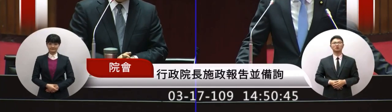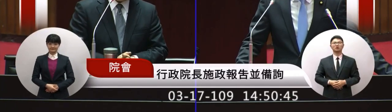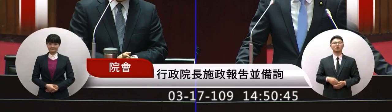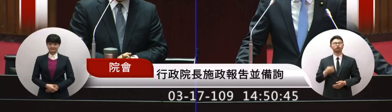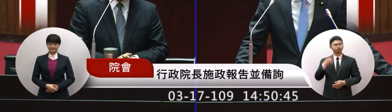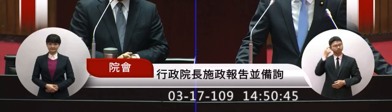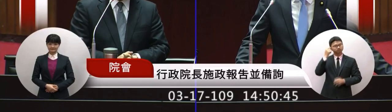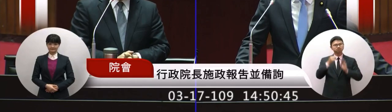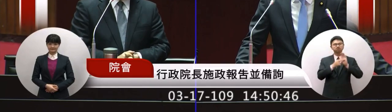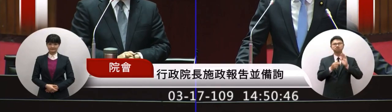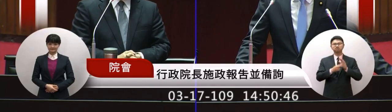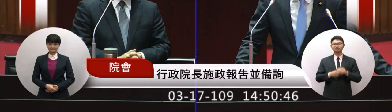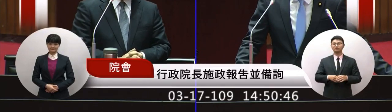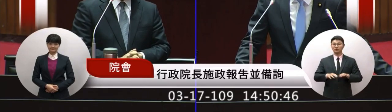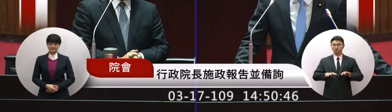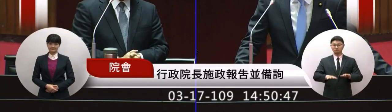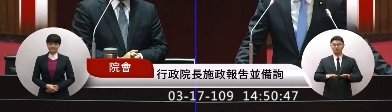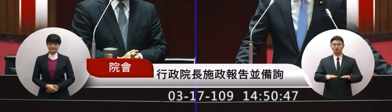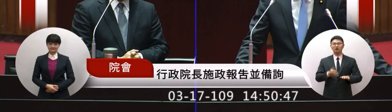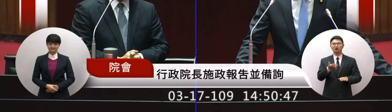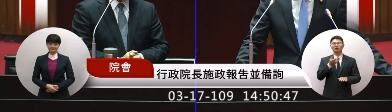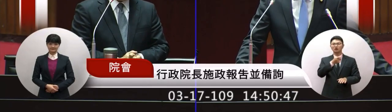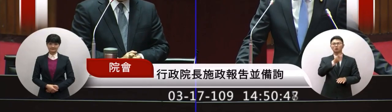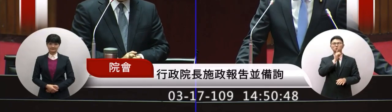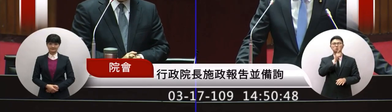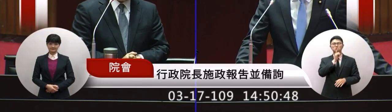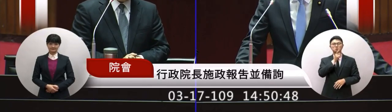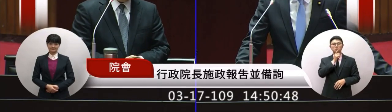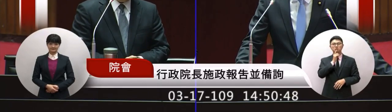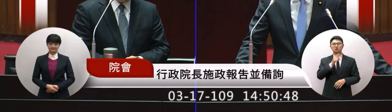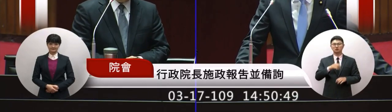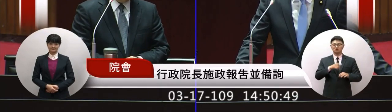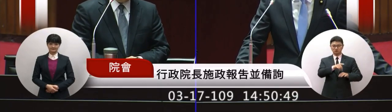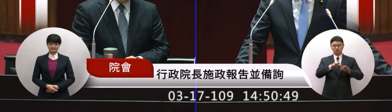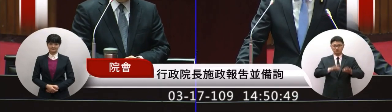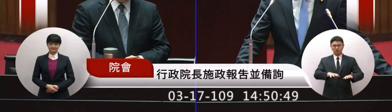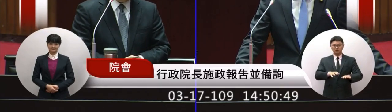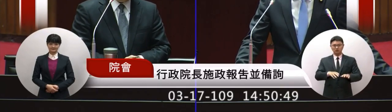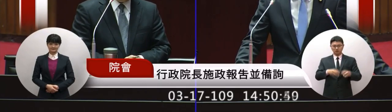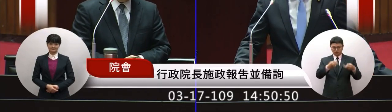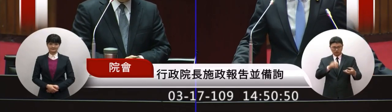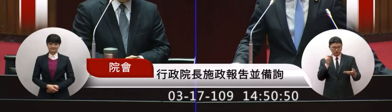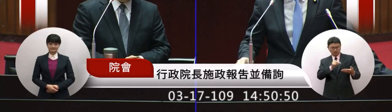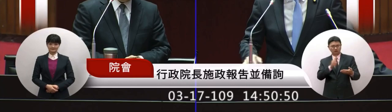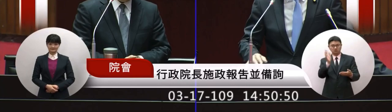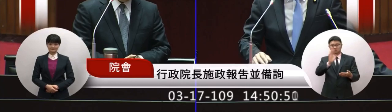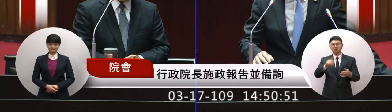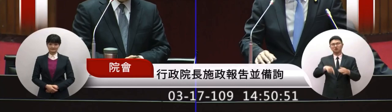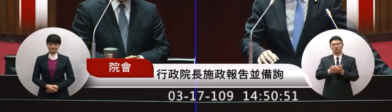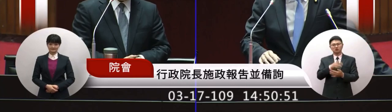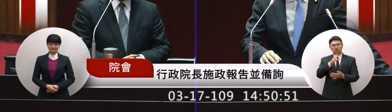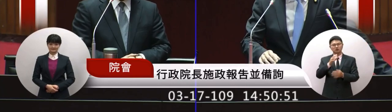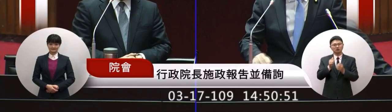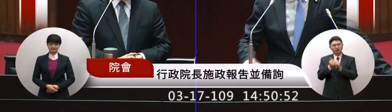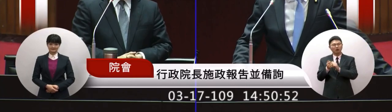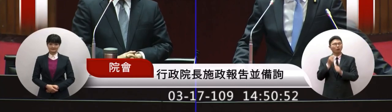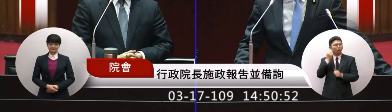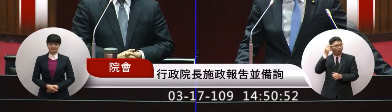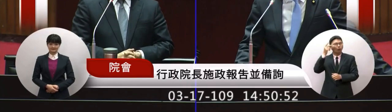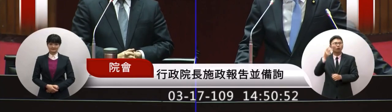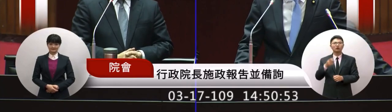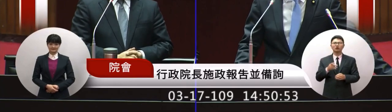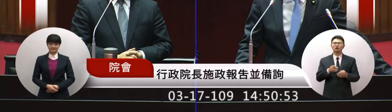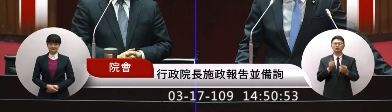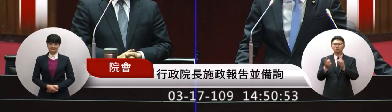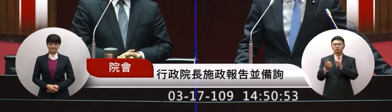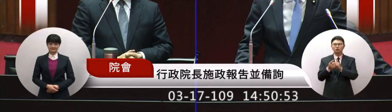必须要说哈，今天您刚才可以说啊，您现在不看数字看感觉啊，但是对于人民的生活